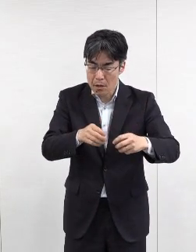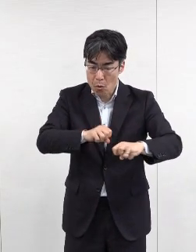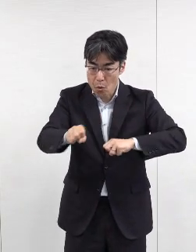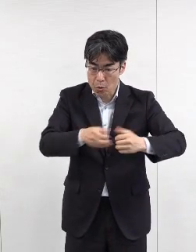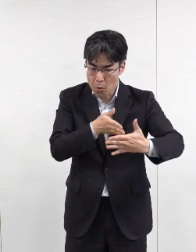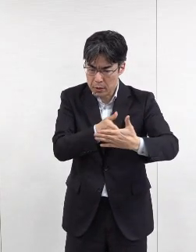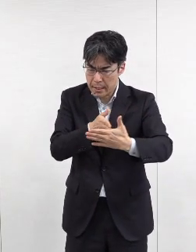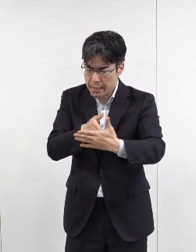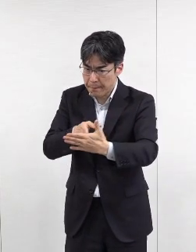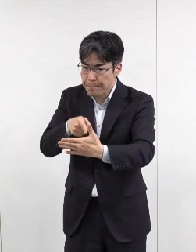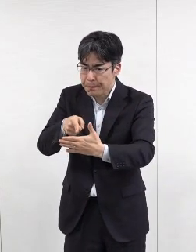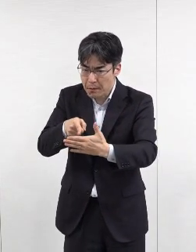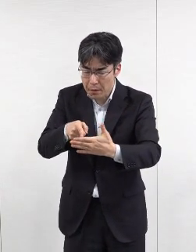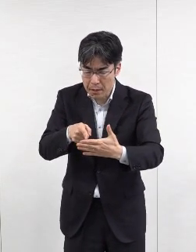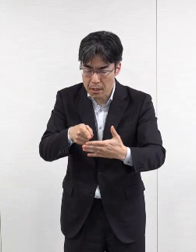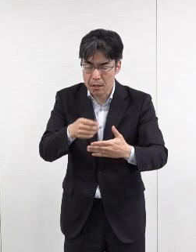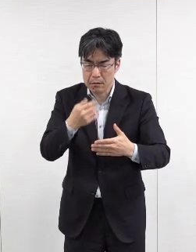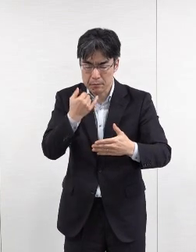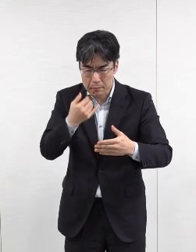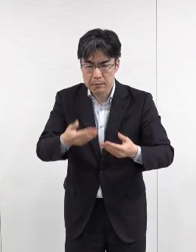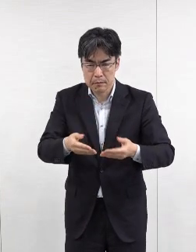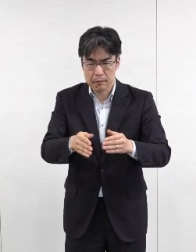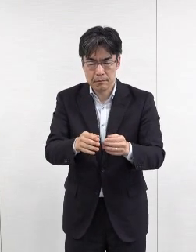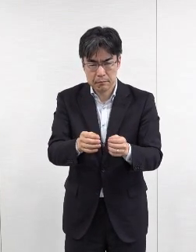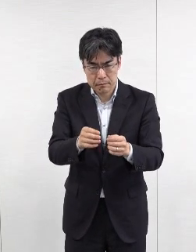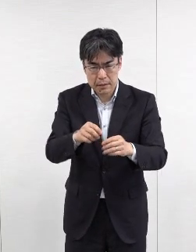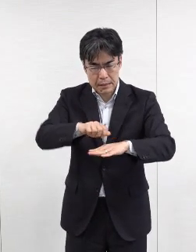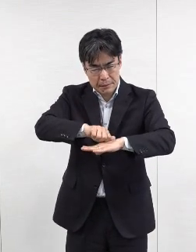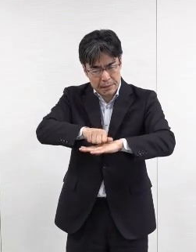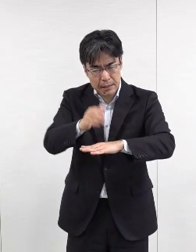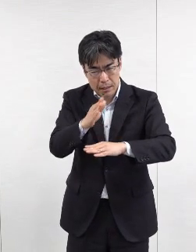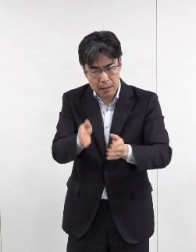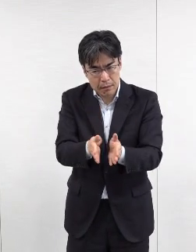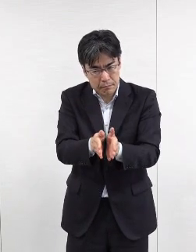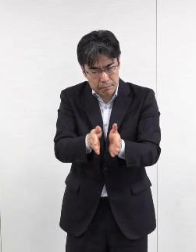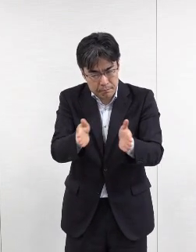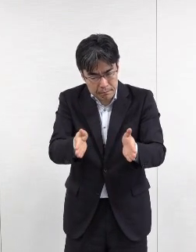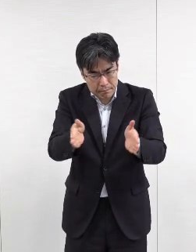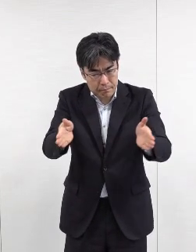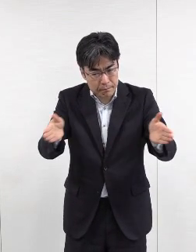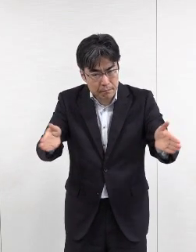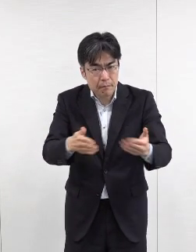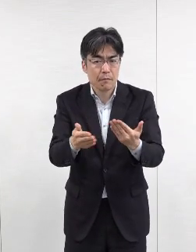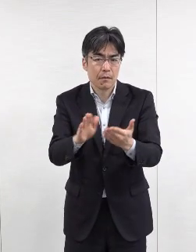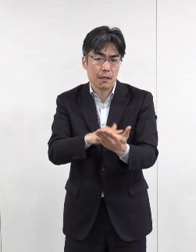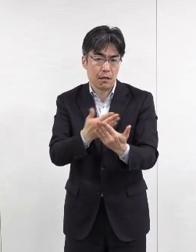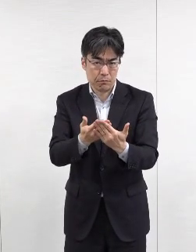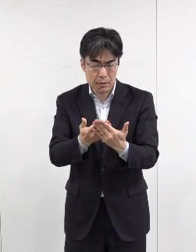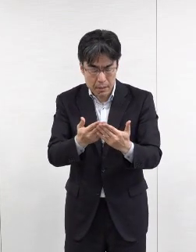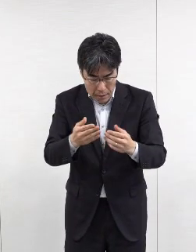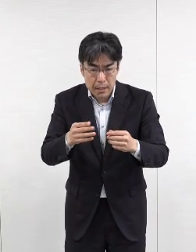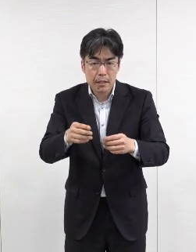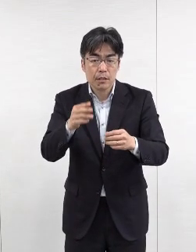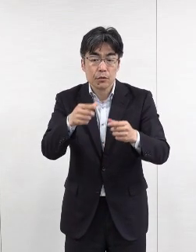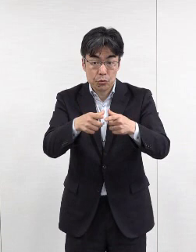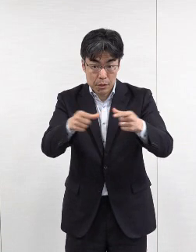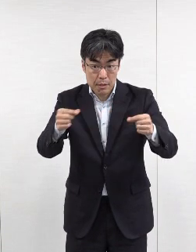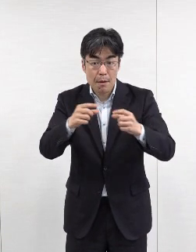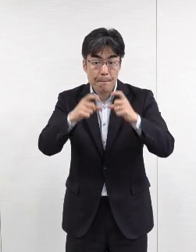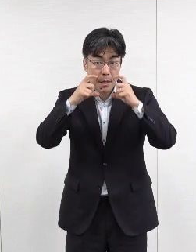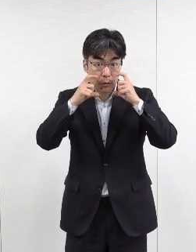が緩和されることとなりますさらに国がマスク着用の考え方を